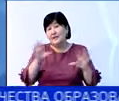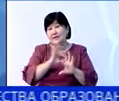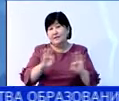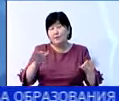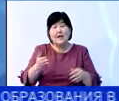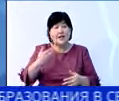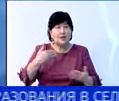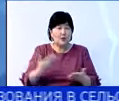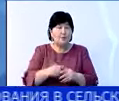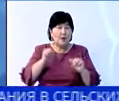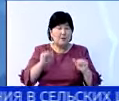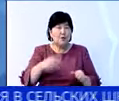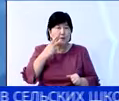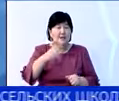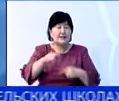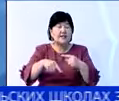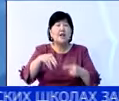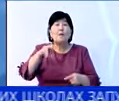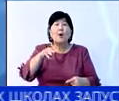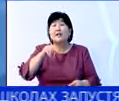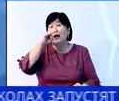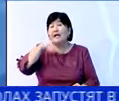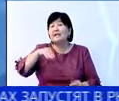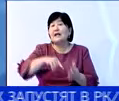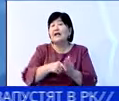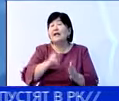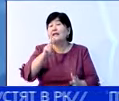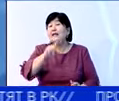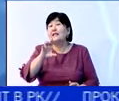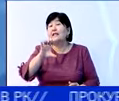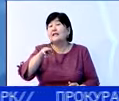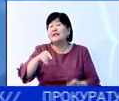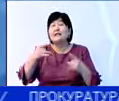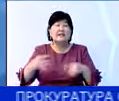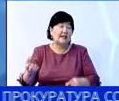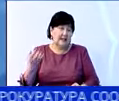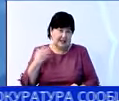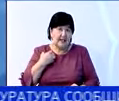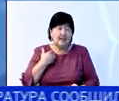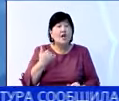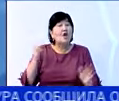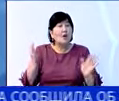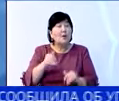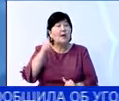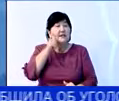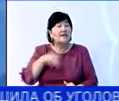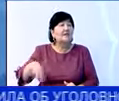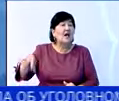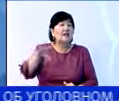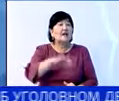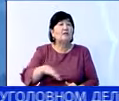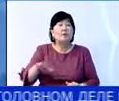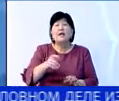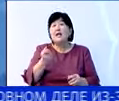выпуска. Наши новости вы можете посмотреть через портал kastr.kz на сайте телеканала Кызыларда. И о погоде. Завтра на всей территории